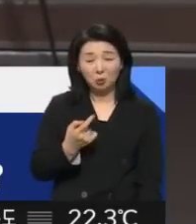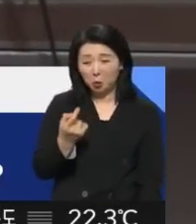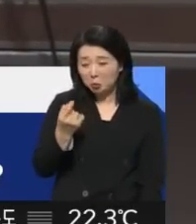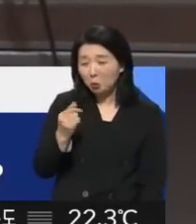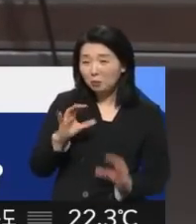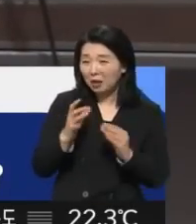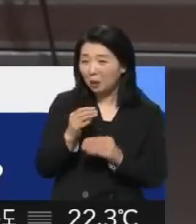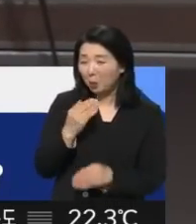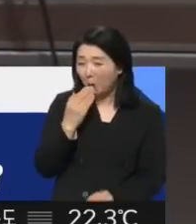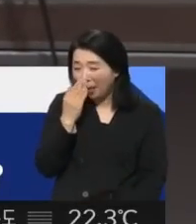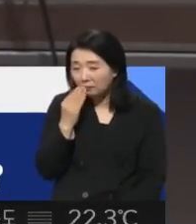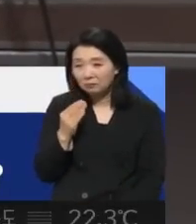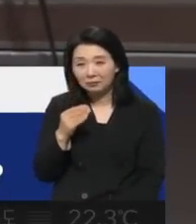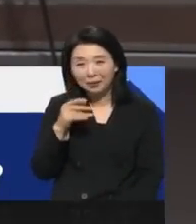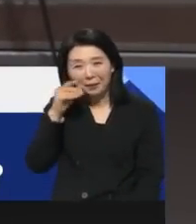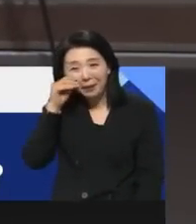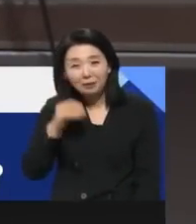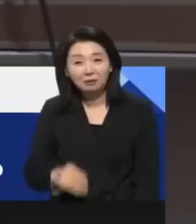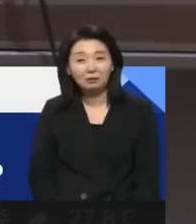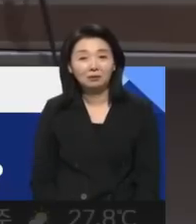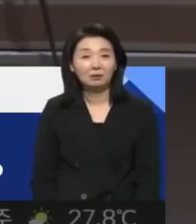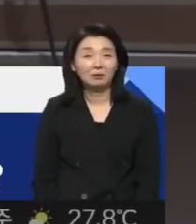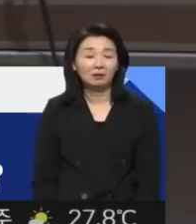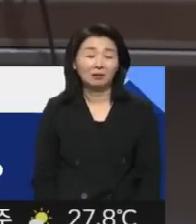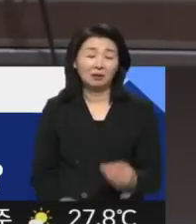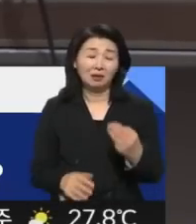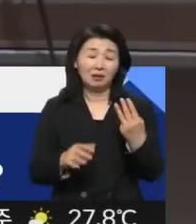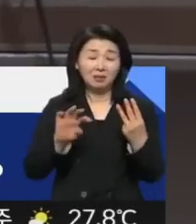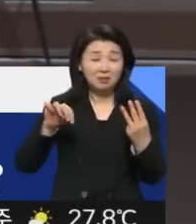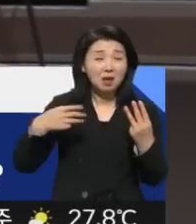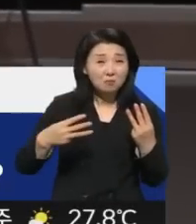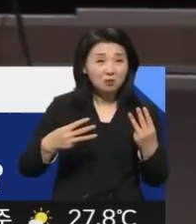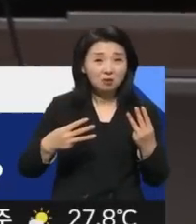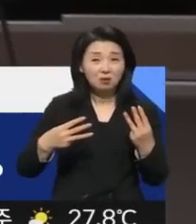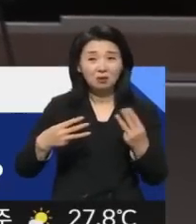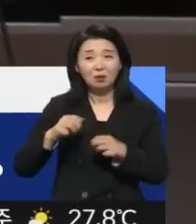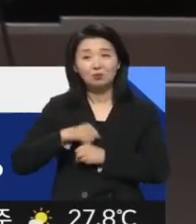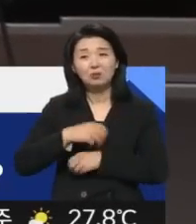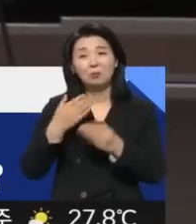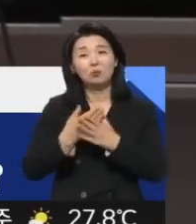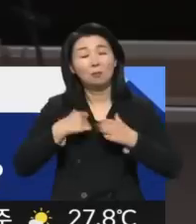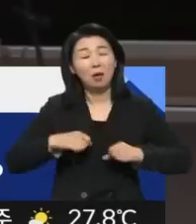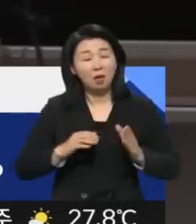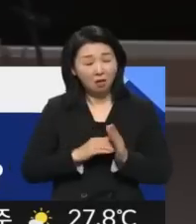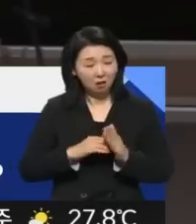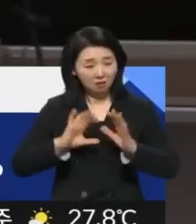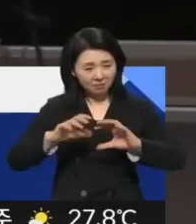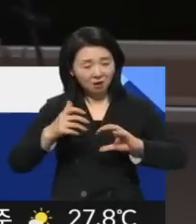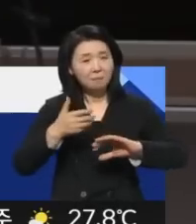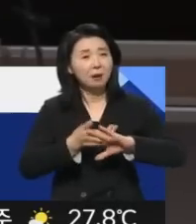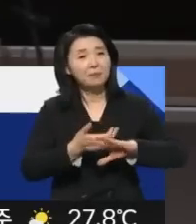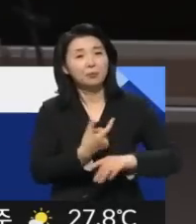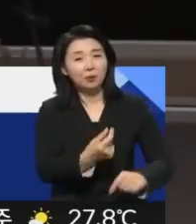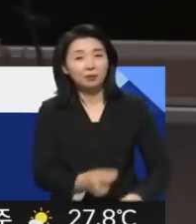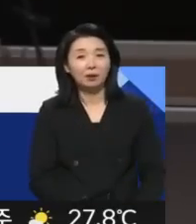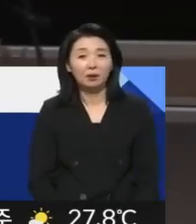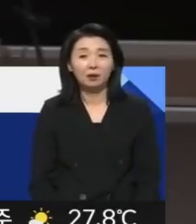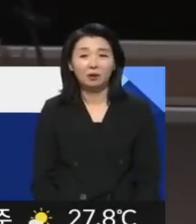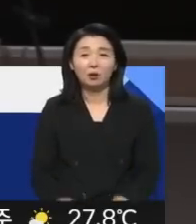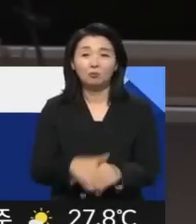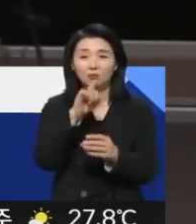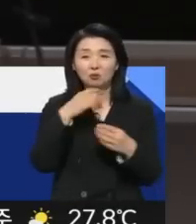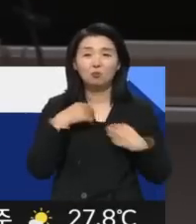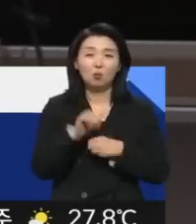낮추고 중국이 요구하는 삼불정책 군사주권 포기하고 그거 했으면 그 반국가 세력 아닙니까? 문재인 정은 5년 동안 남북